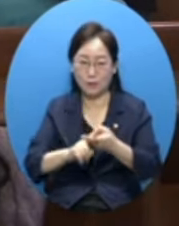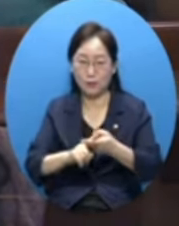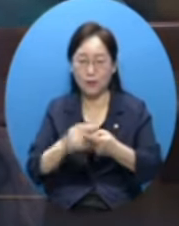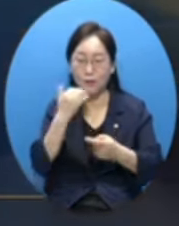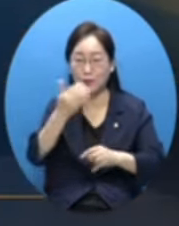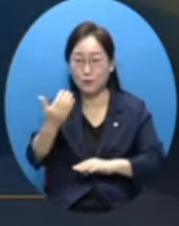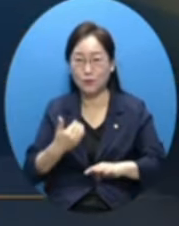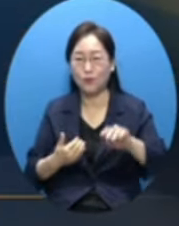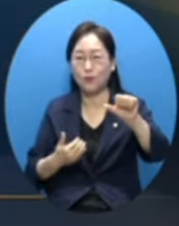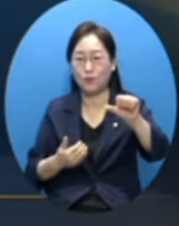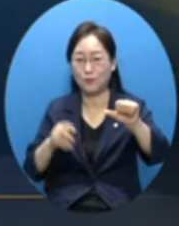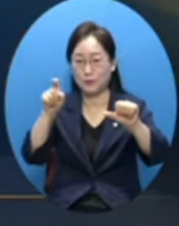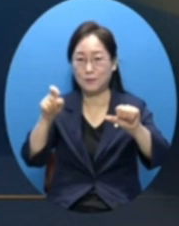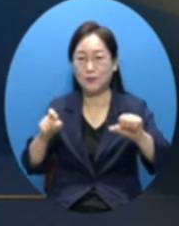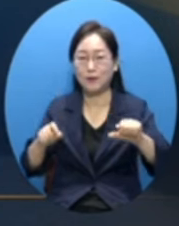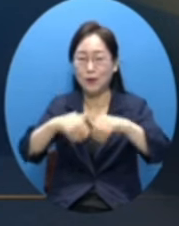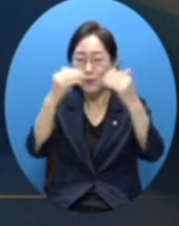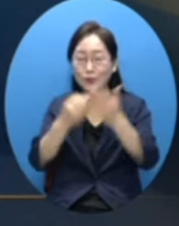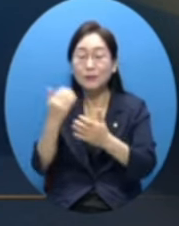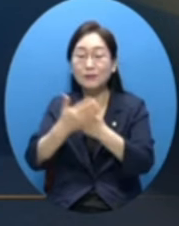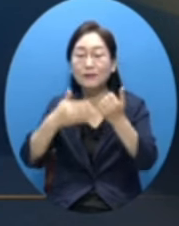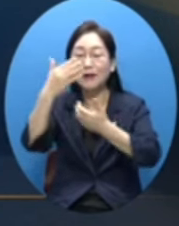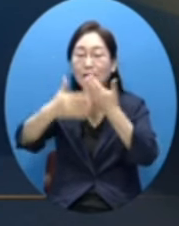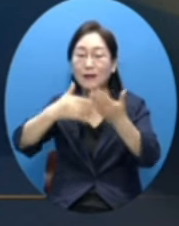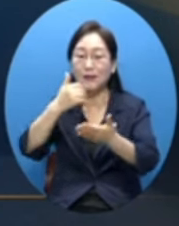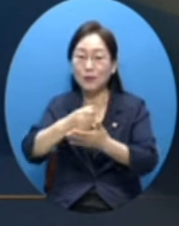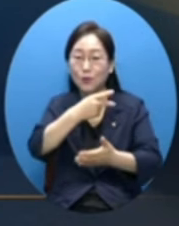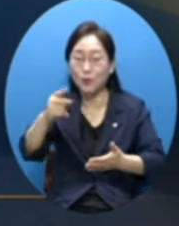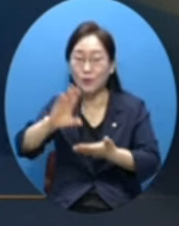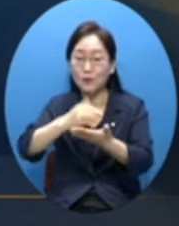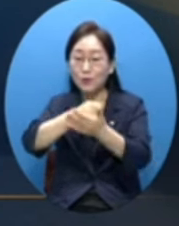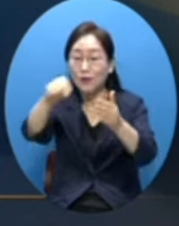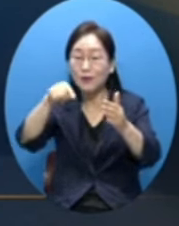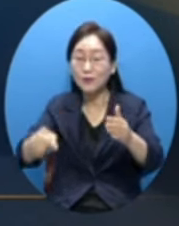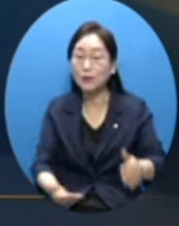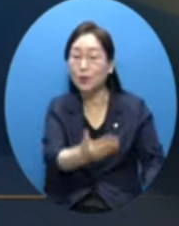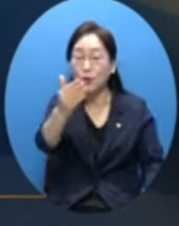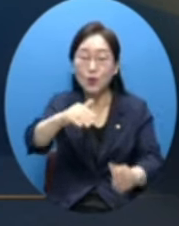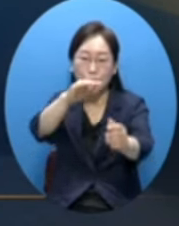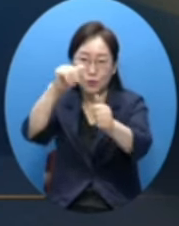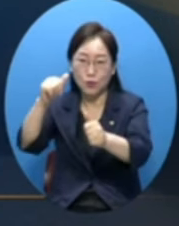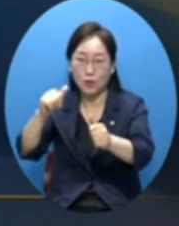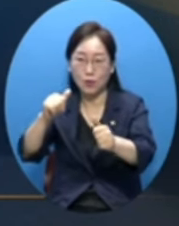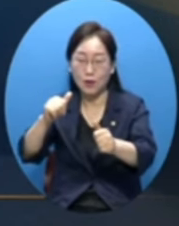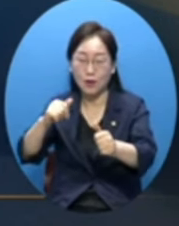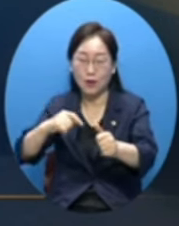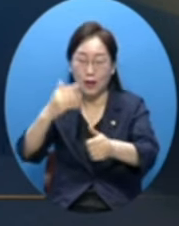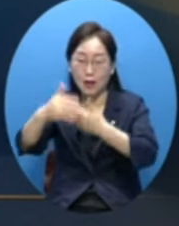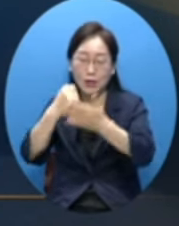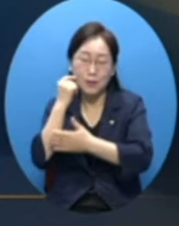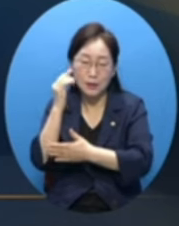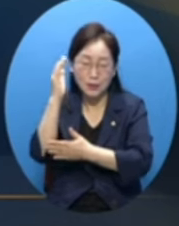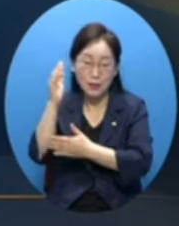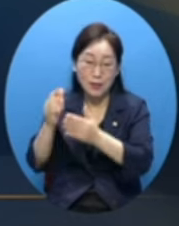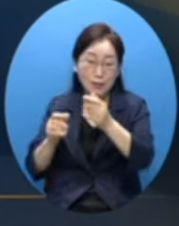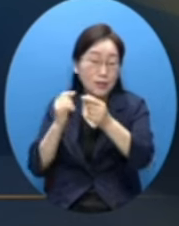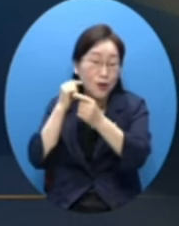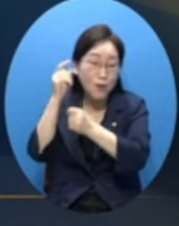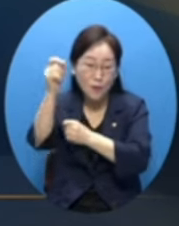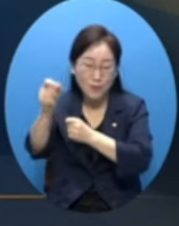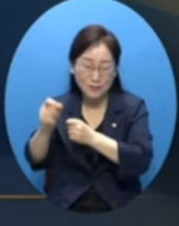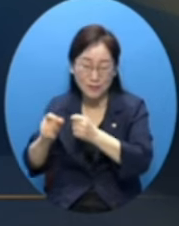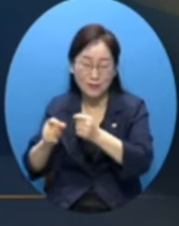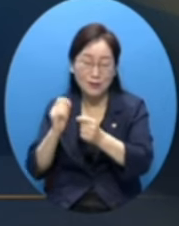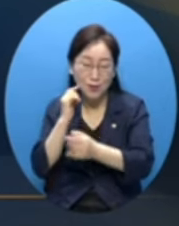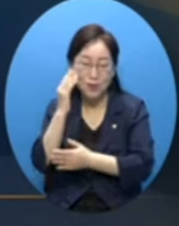10절입니다 모든 은혜의 하나님 곧 그리스도 안에서 너희를 부르사 자기의 영원한 영광에 들어가시게 하시이가